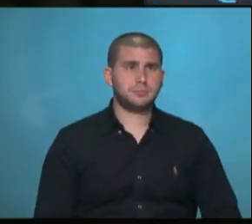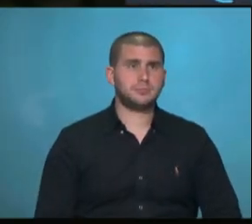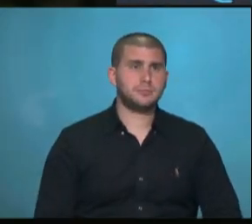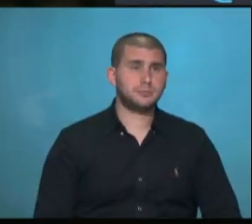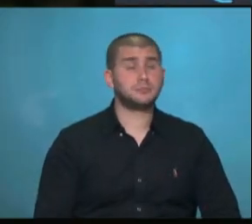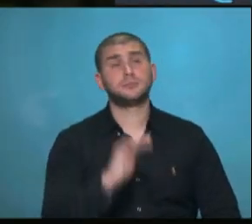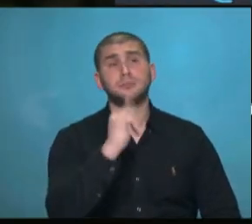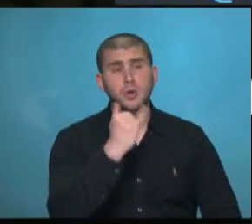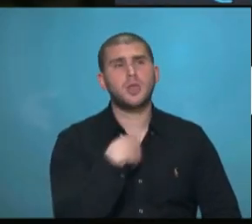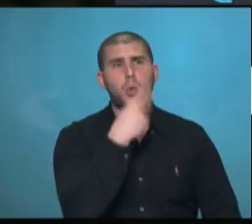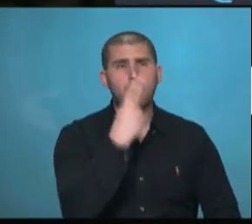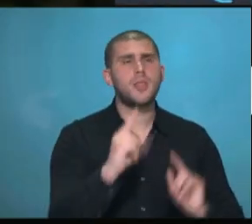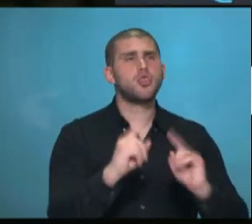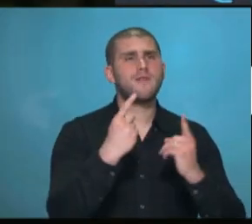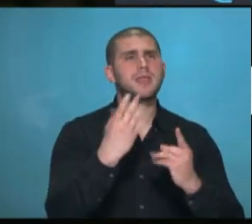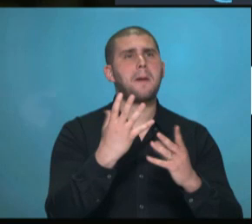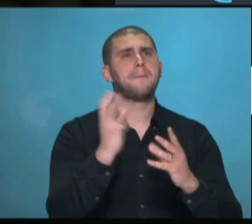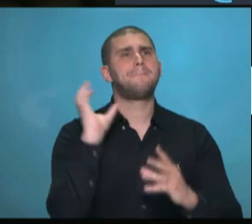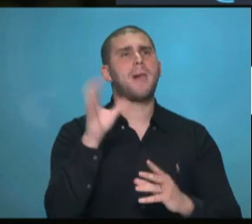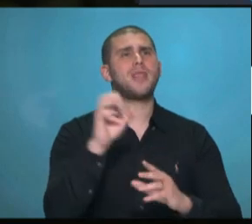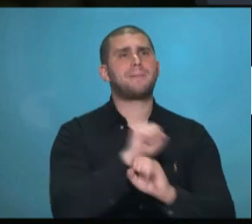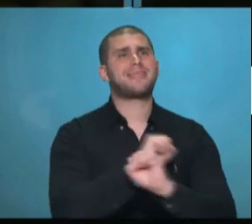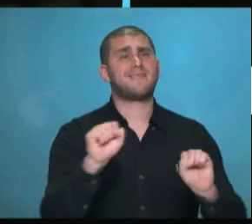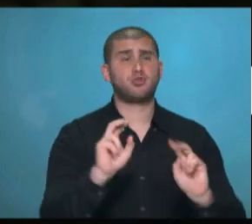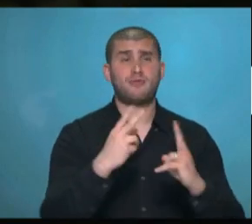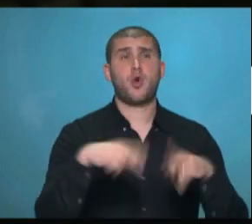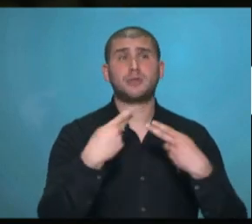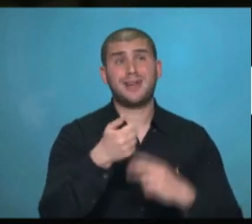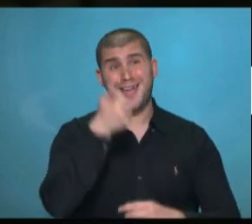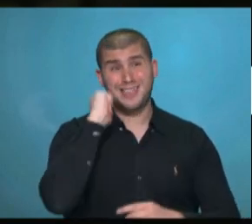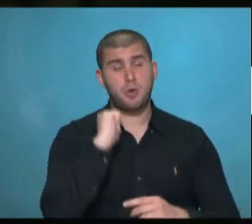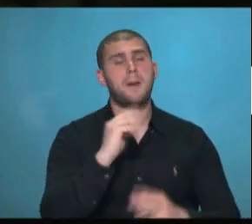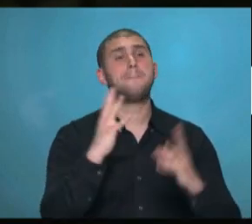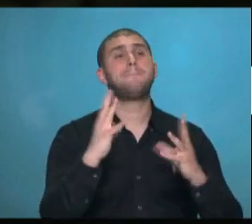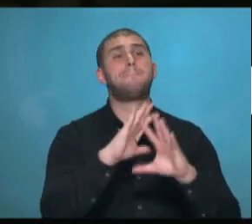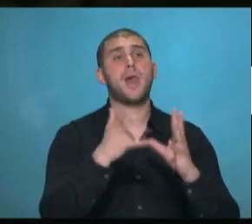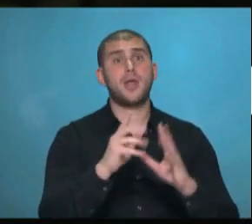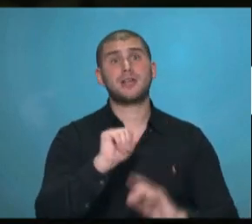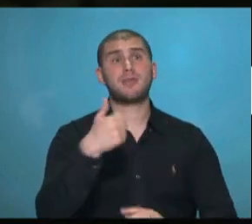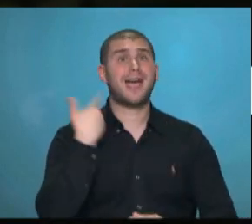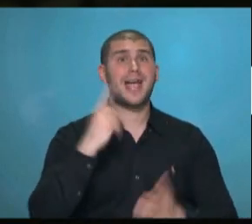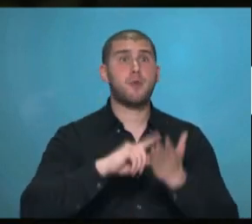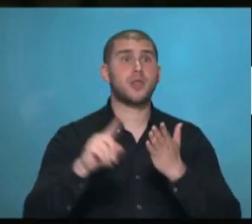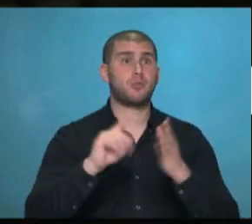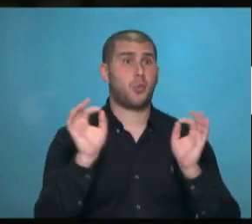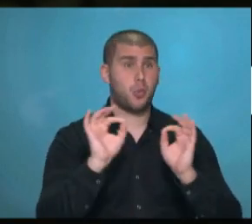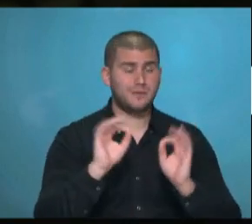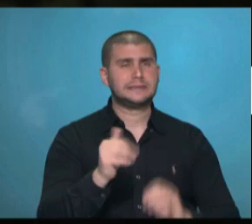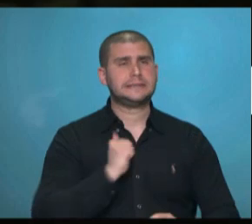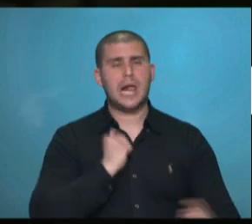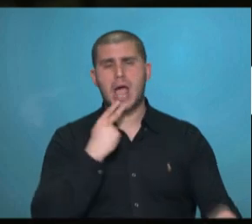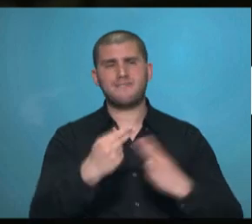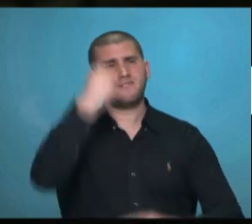נכון מיכל, אנחנו רואים את תופעת בלוני התבערה חוזרת החל מאתמול, בלון ראשון אחרי חודשים ארוכים, והיום צהל מחליט להגיב,